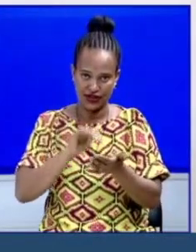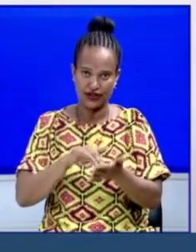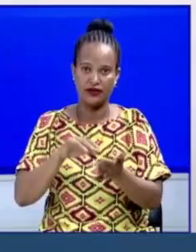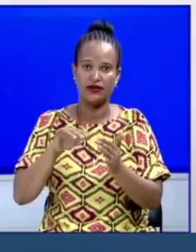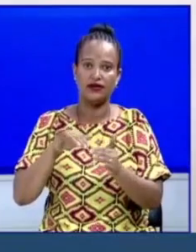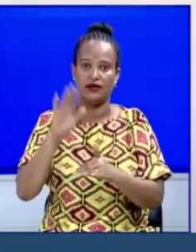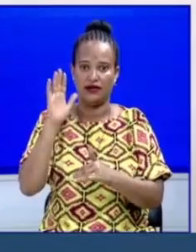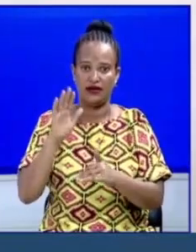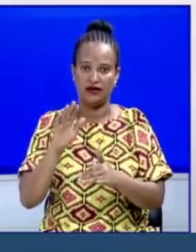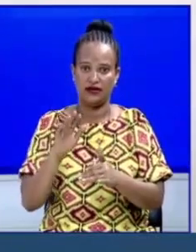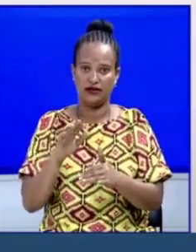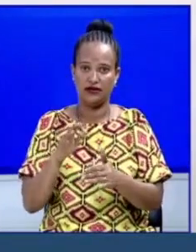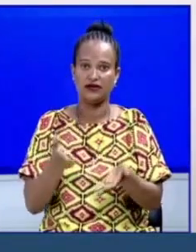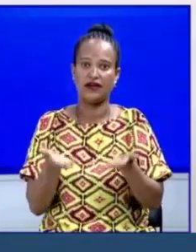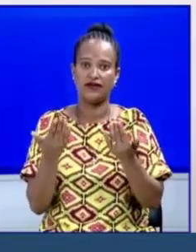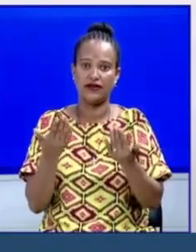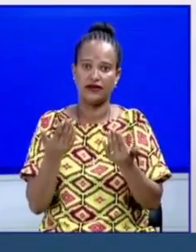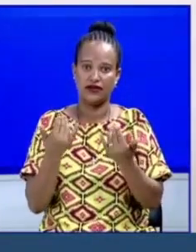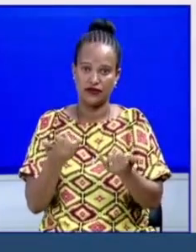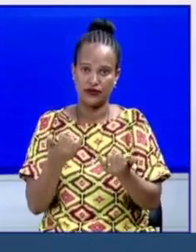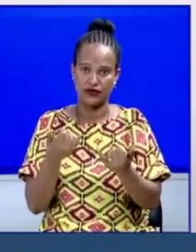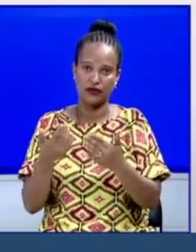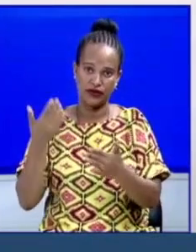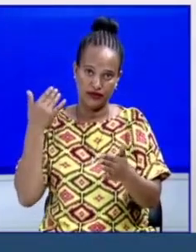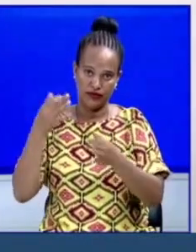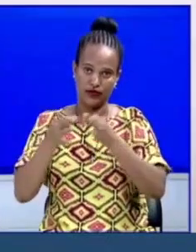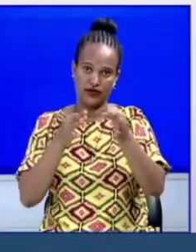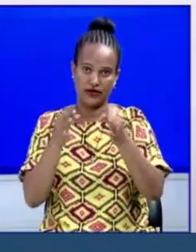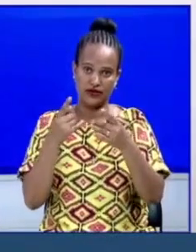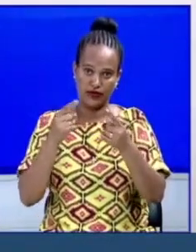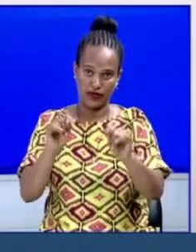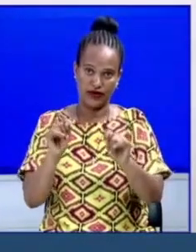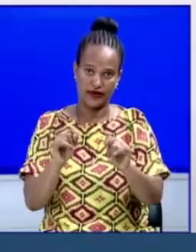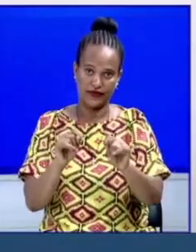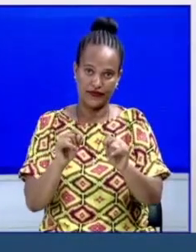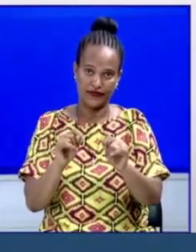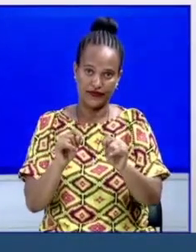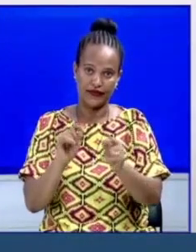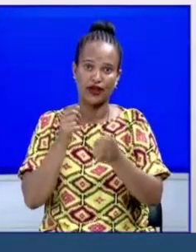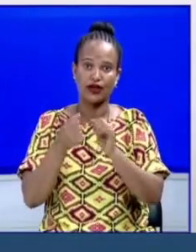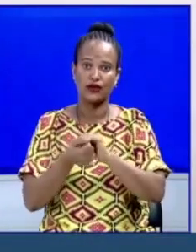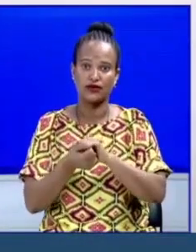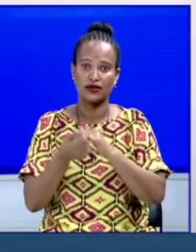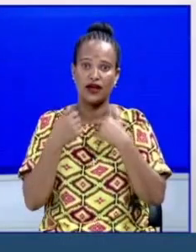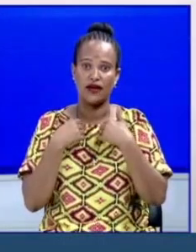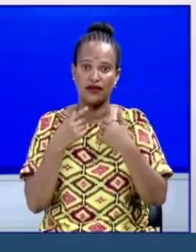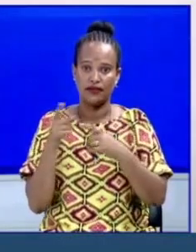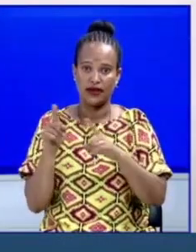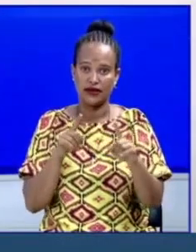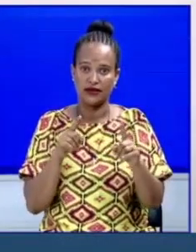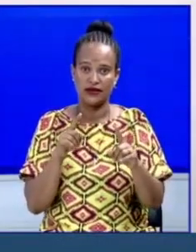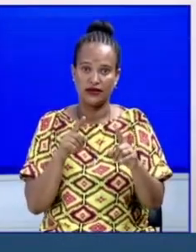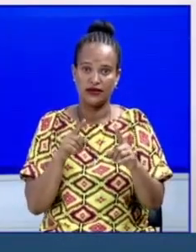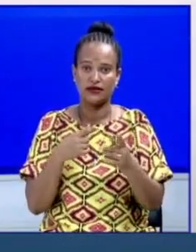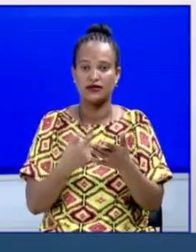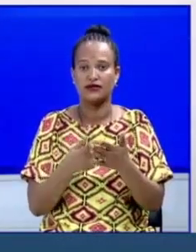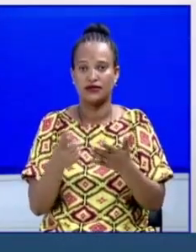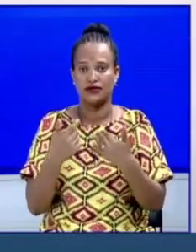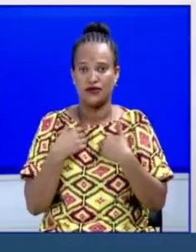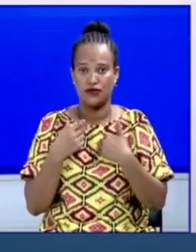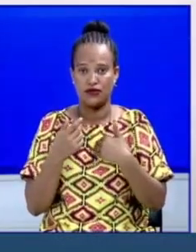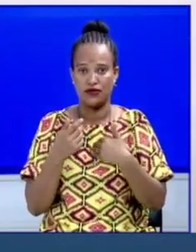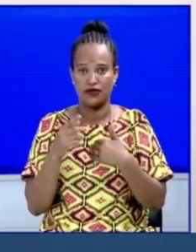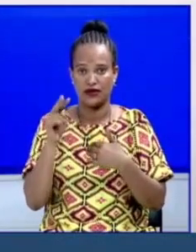ግን ሕዚ እውን ከም ትቅድም ኢሉ ግለፅ ዝተፈተነ ናይ ስቶር ለውጢ ገይሩ ዘሎ እምበር ኣብ መቐለ እዩ ዘሎ ማለት እዩ። እዚ ናብ